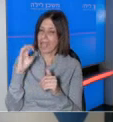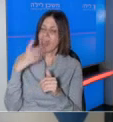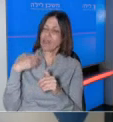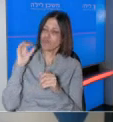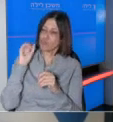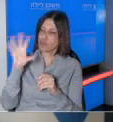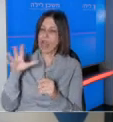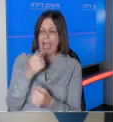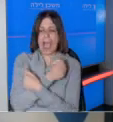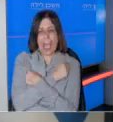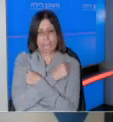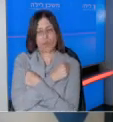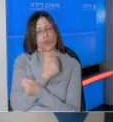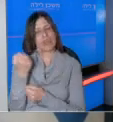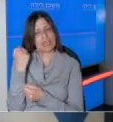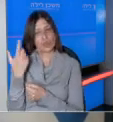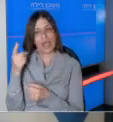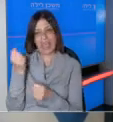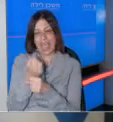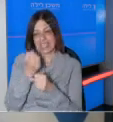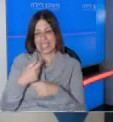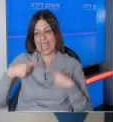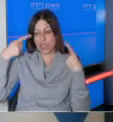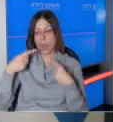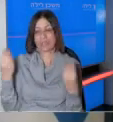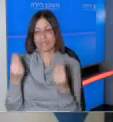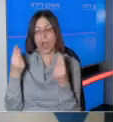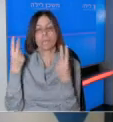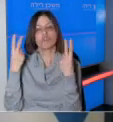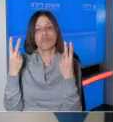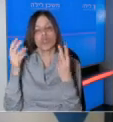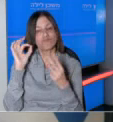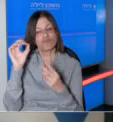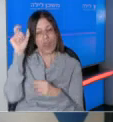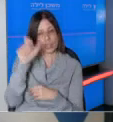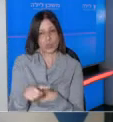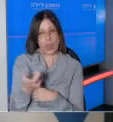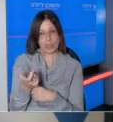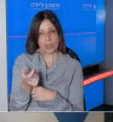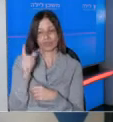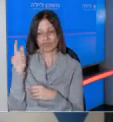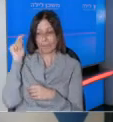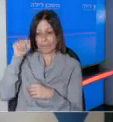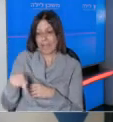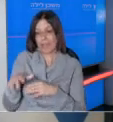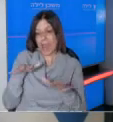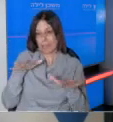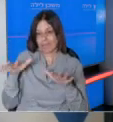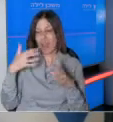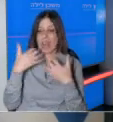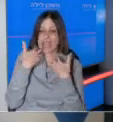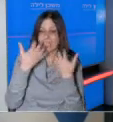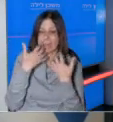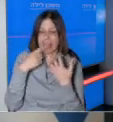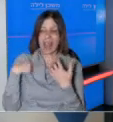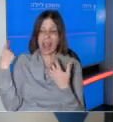שולח לך חיבוק וחיזוק. עשית היום דבר משמעותי מאוד למען הזולת, כשהגעת לממשלה לספר